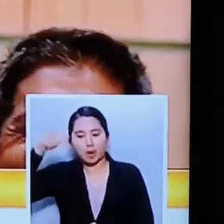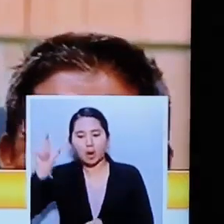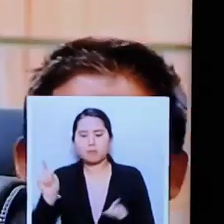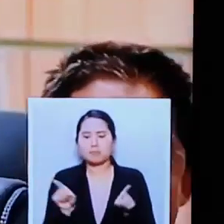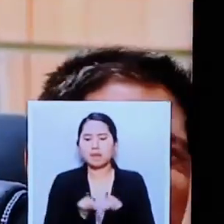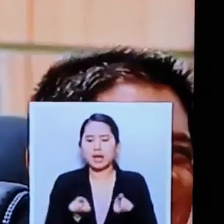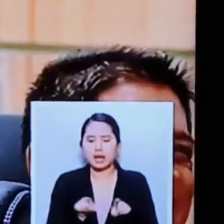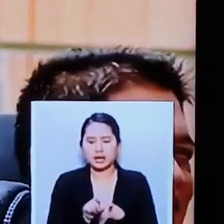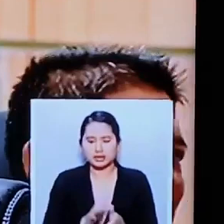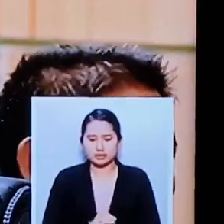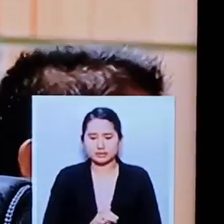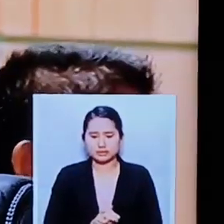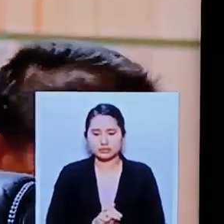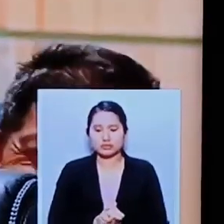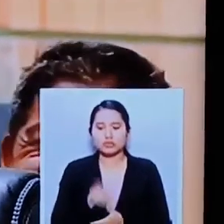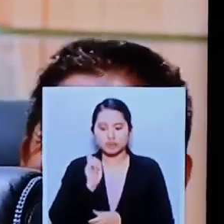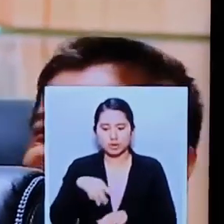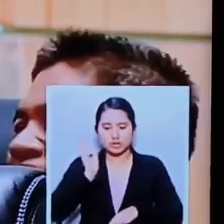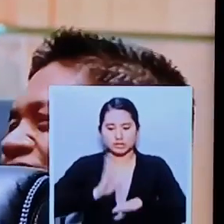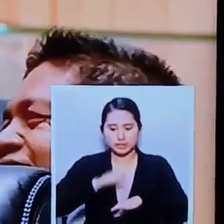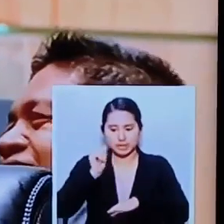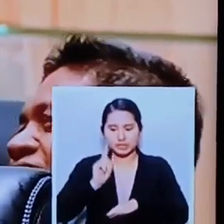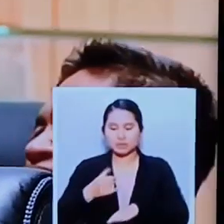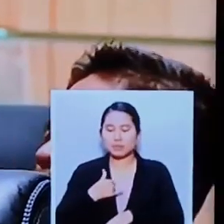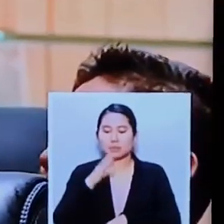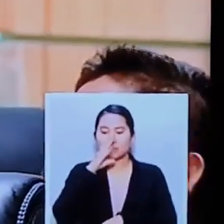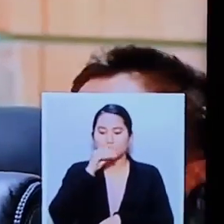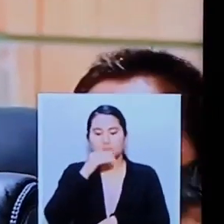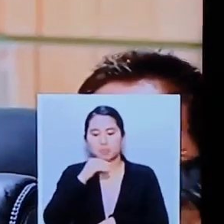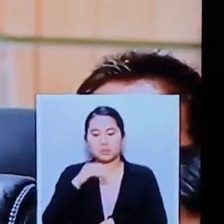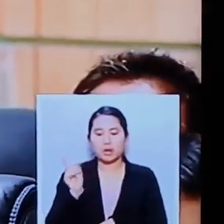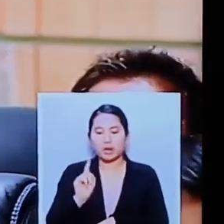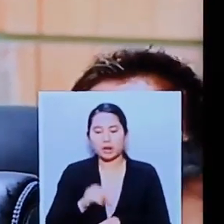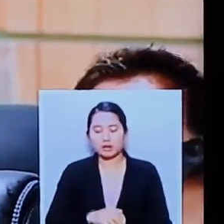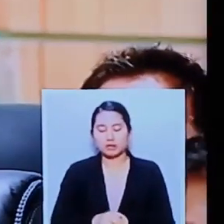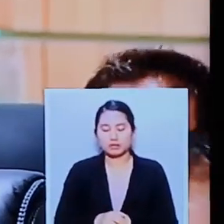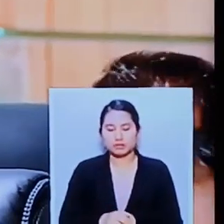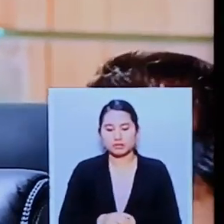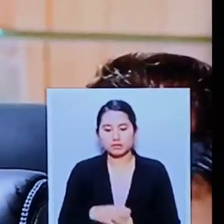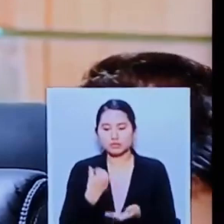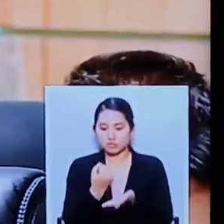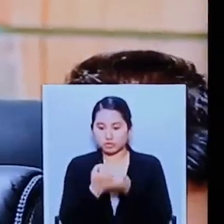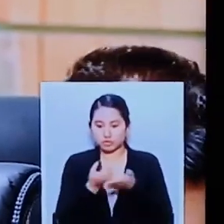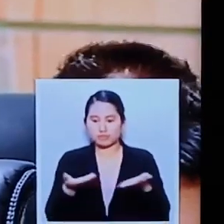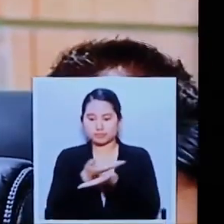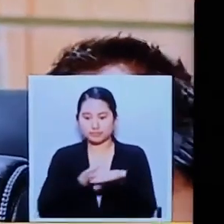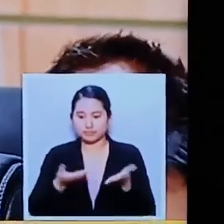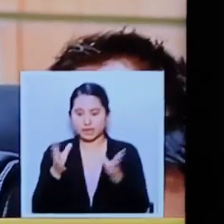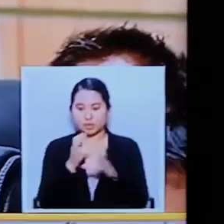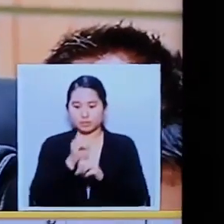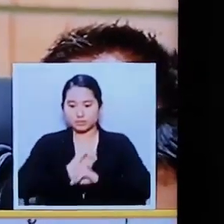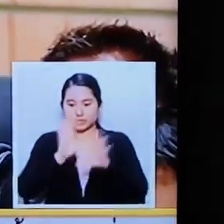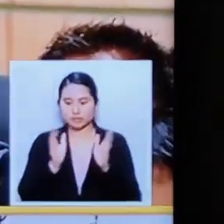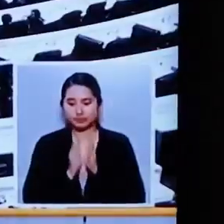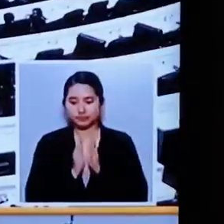านต้องเอาผู้เยี่ยมชาญไปเยี่ยมเราต้องมาอ้างโน้นอ้างนี้ขอท่านประธานได้ยินเต็มที่นะให้ชัดเจนนะครับขอบคุณมาก